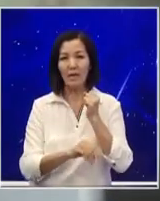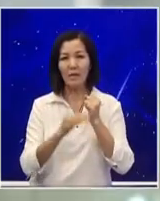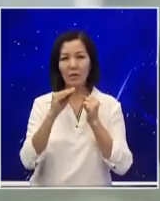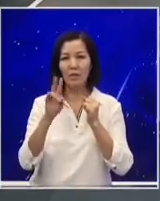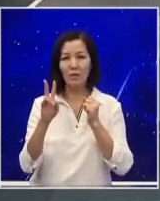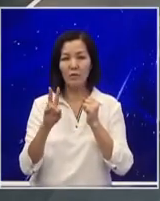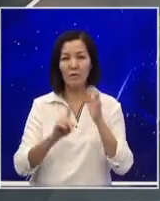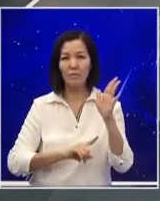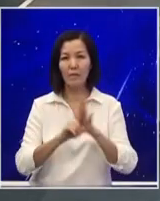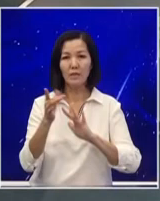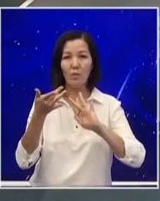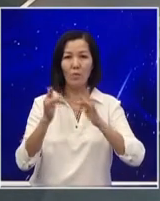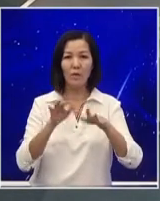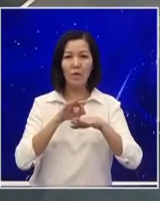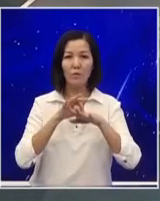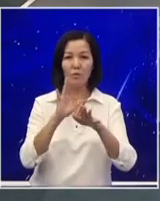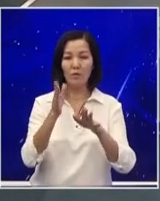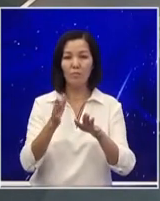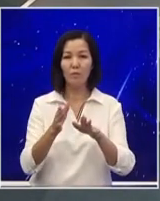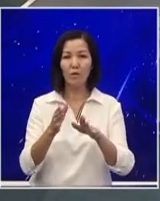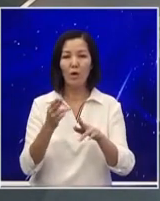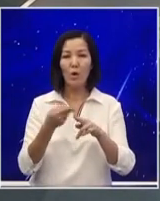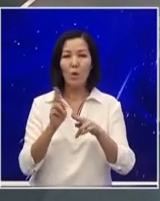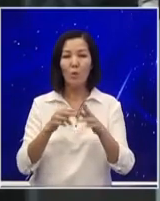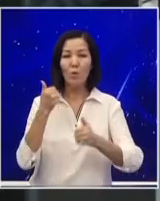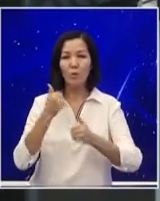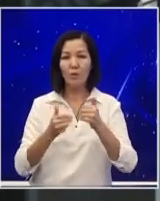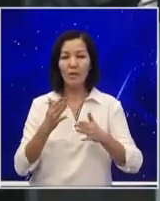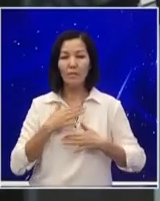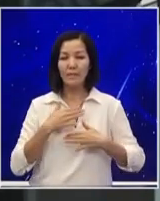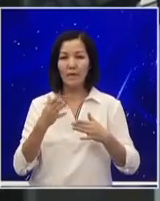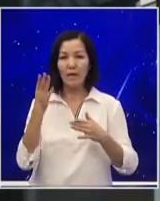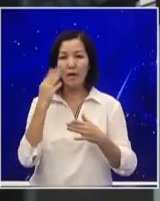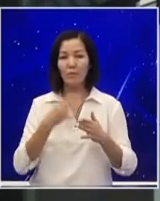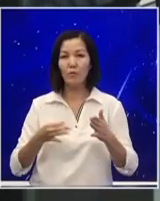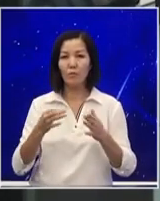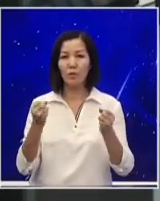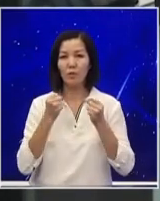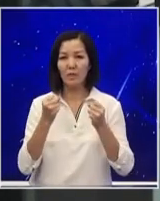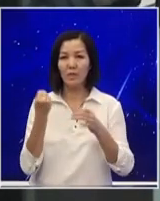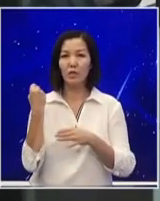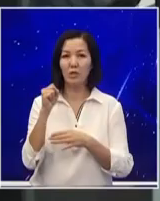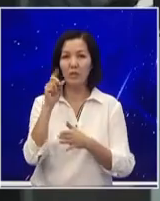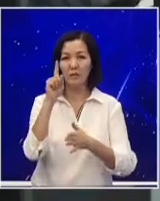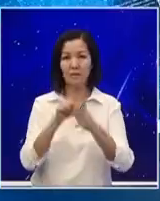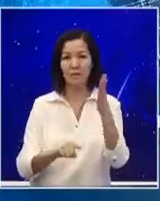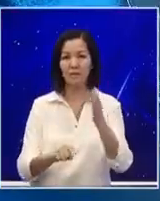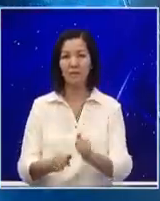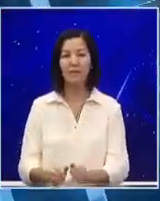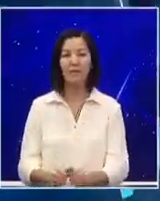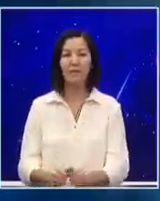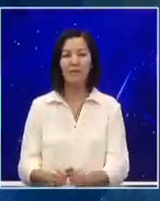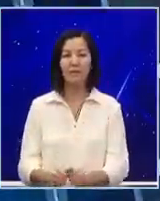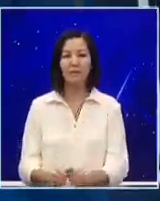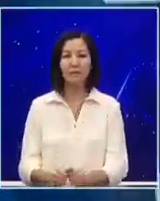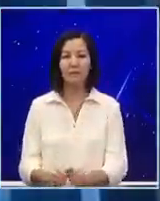желтоқсанның басында онлайн жүйесі бойынша ұйымдастырылмақ. Ол додада да жерлестеріміз намысты қолдан бермеуге бел байлап отыр. Жарқын Нұрланұлы, Мәди